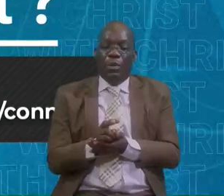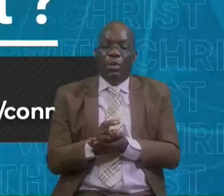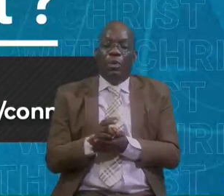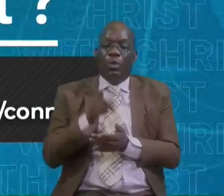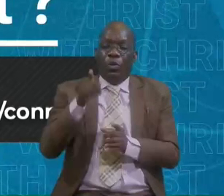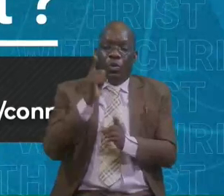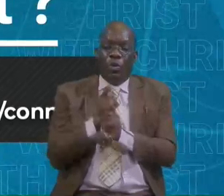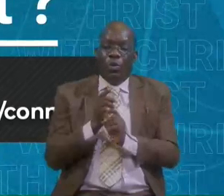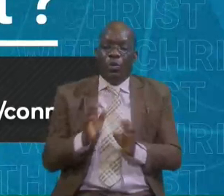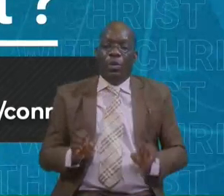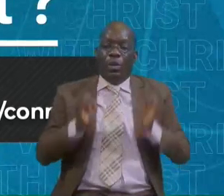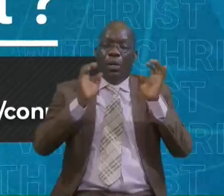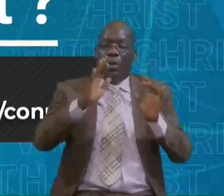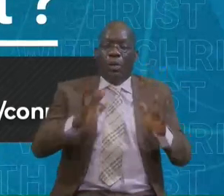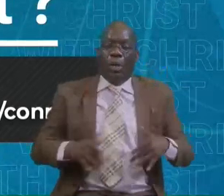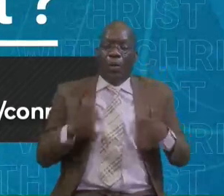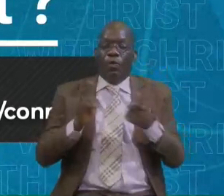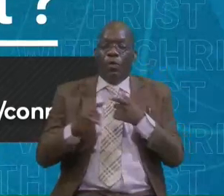envoyez vos noms,